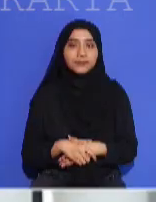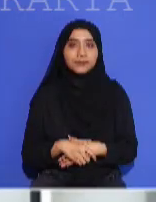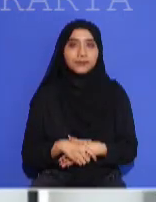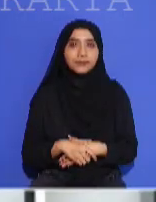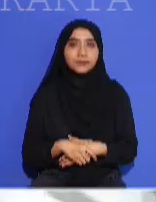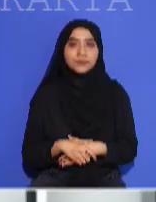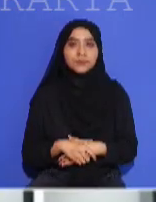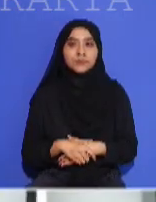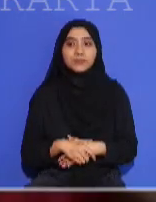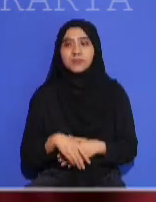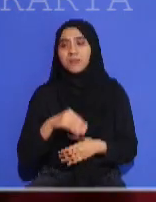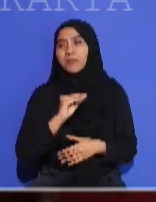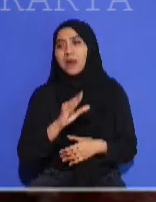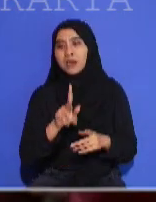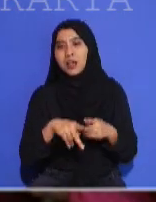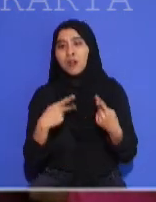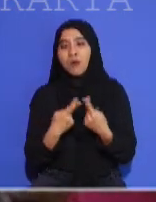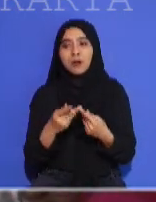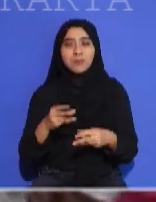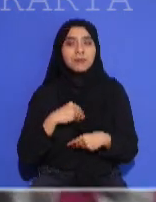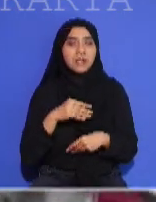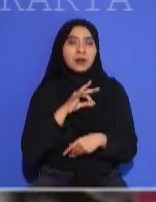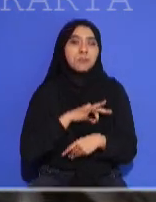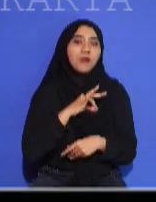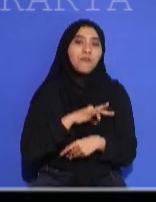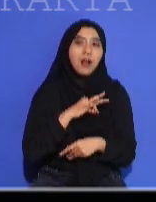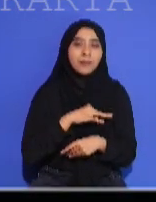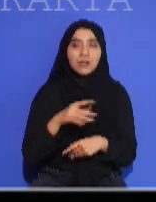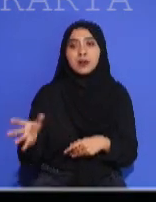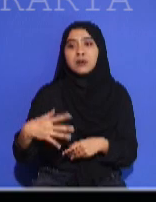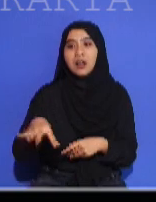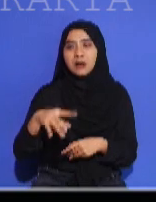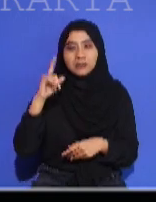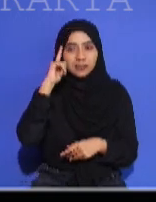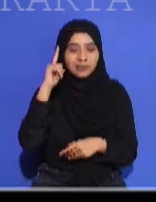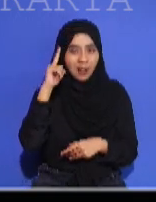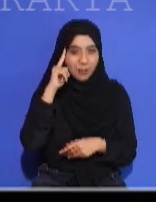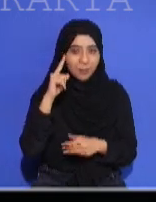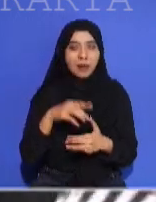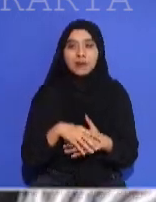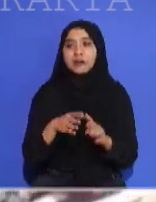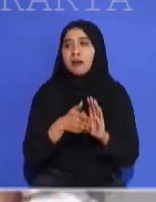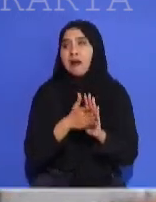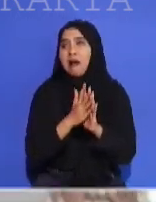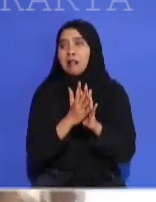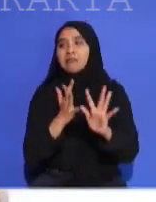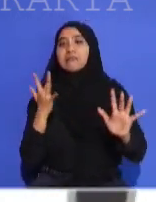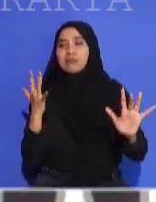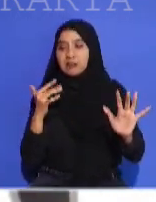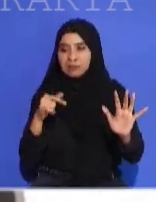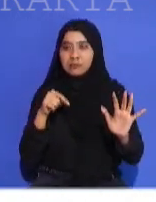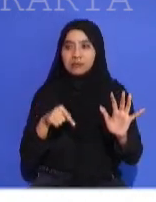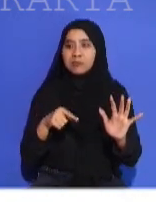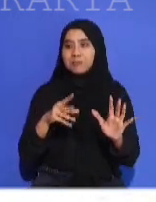Sejak pagi hari, keluarga penerima manfaat di Kelurahan Sidomoyo, Kapanewon Godean, Kabupaten Sleman, mengantri memperoleh bantuan beras cadangan